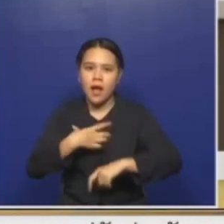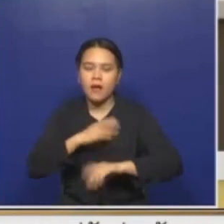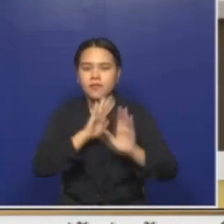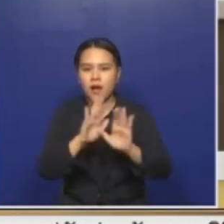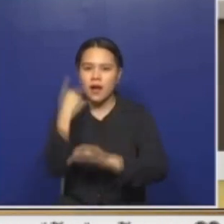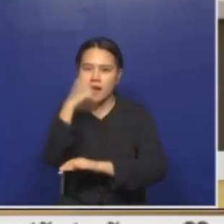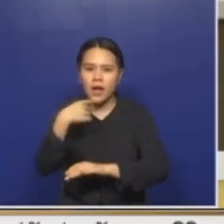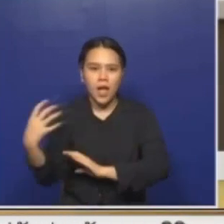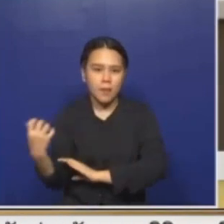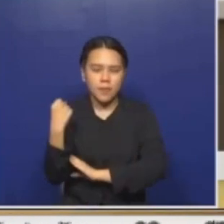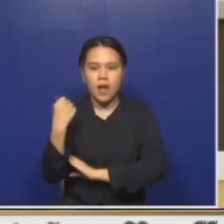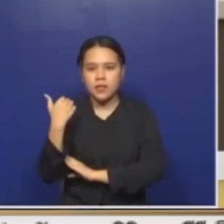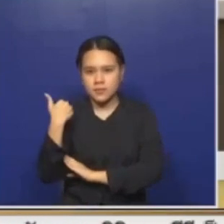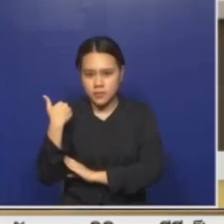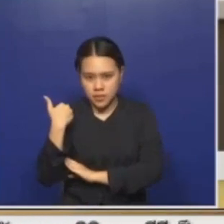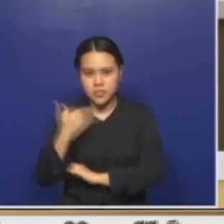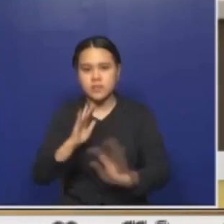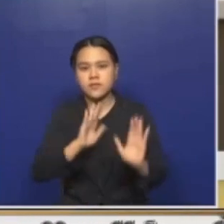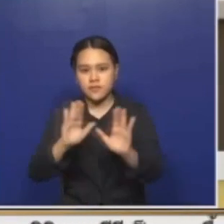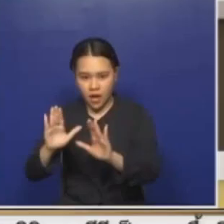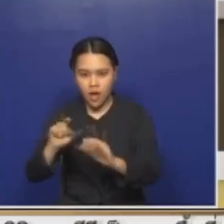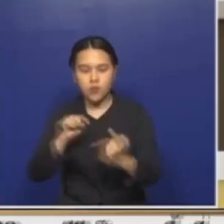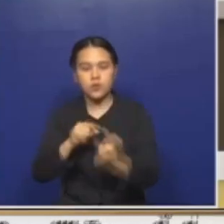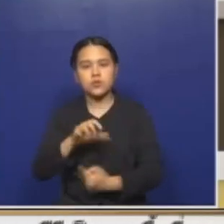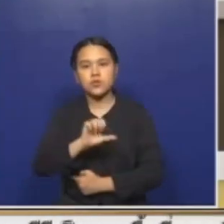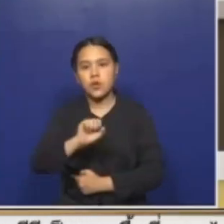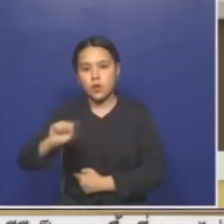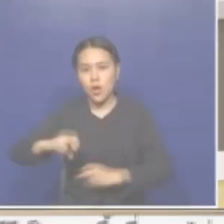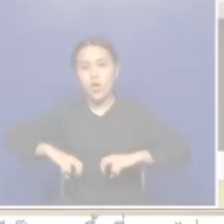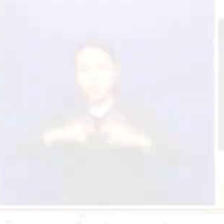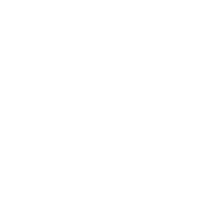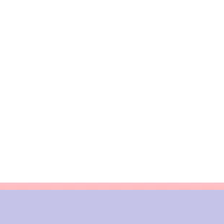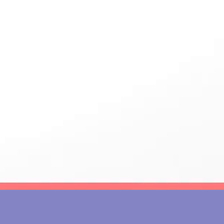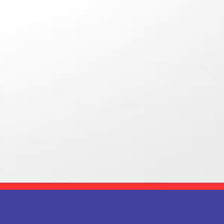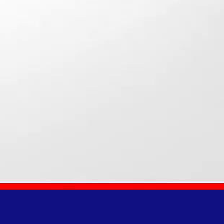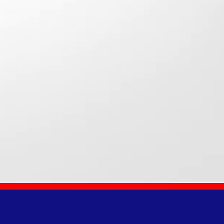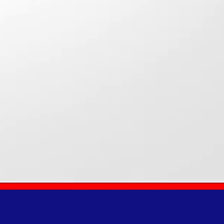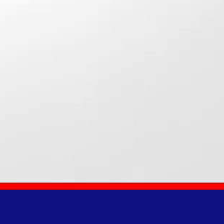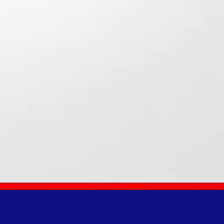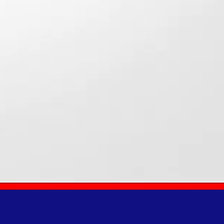ประเด็น2เรื่องครับจากสมาชิกสภาผู้แทนราษฎรจังหวัดสุรินทร์ทั้ง7ท่านครับขอกราบขอบคุณครับ ครับ